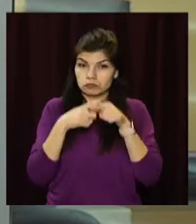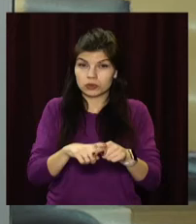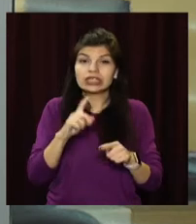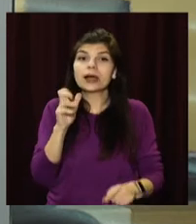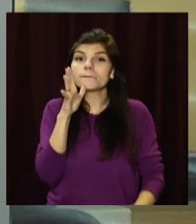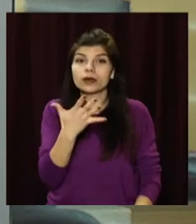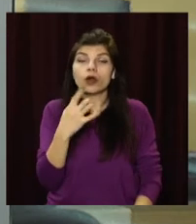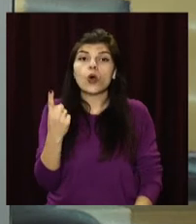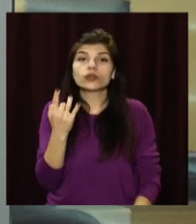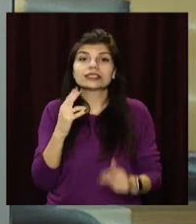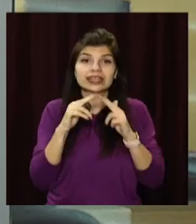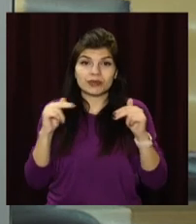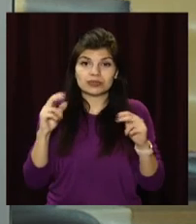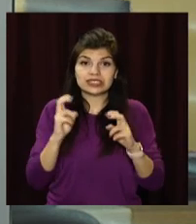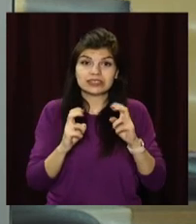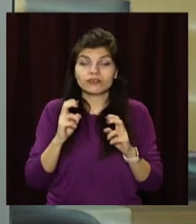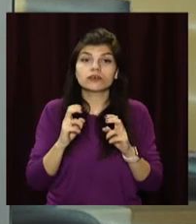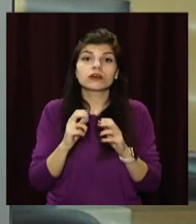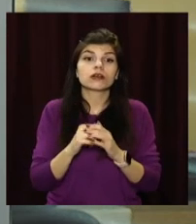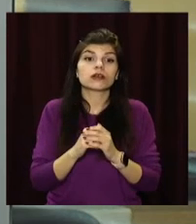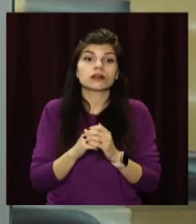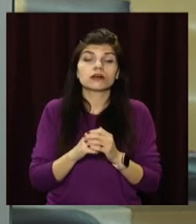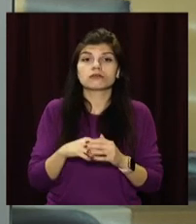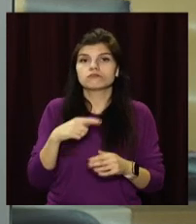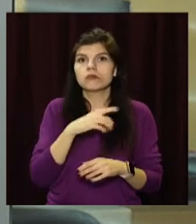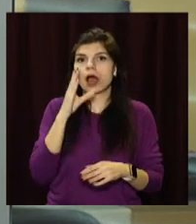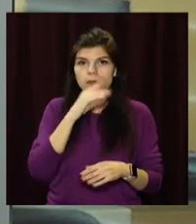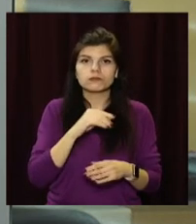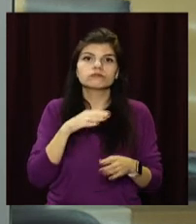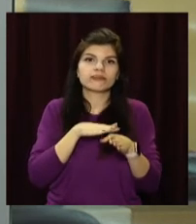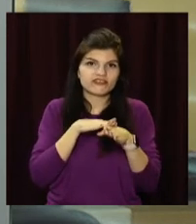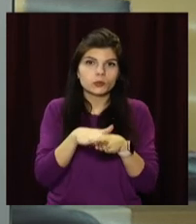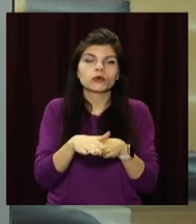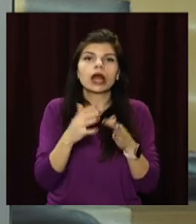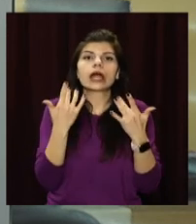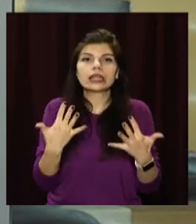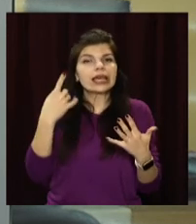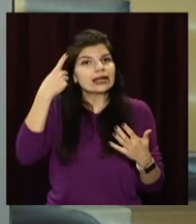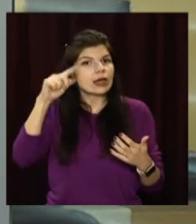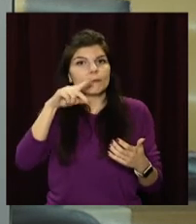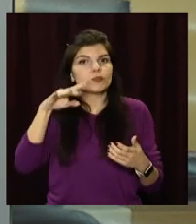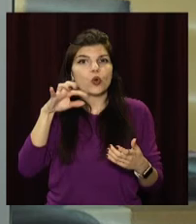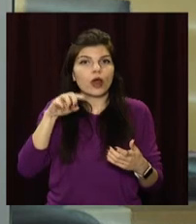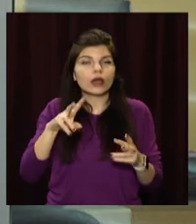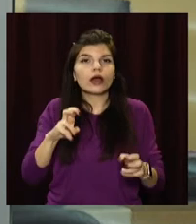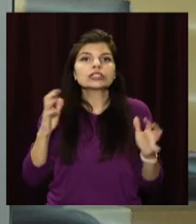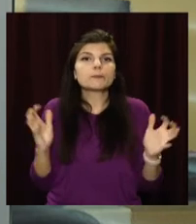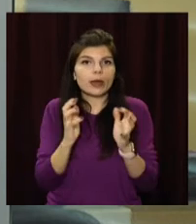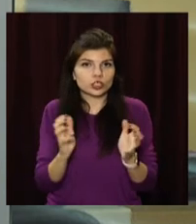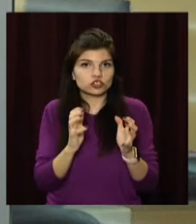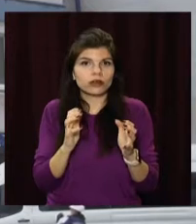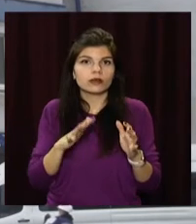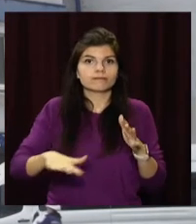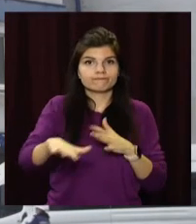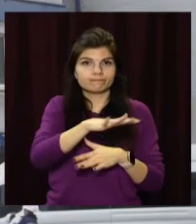Екосвідома промисловість. За 5 років одному з дніпровських заводів металовиробів вдалося реалізувати одночасно кілька проєктів зі